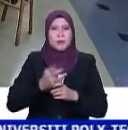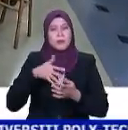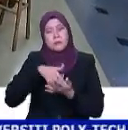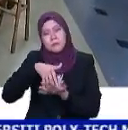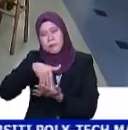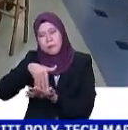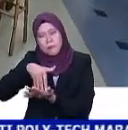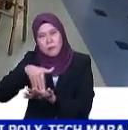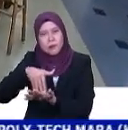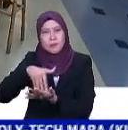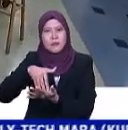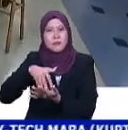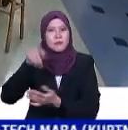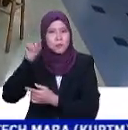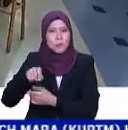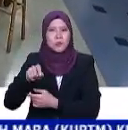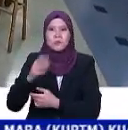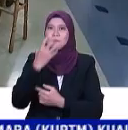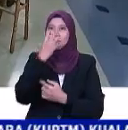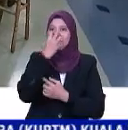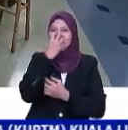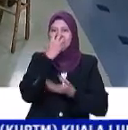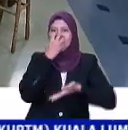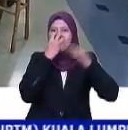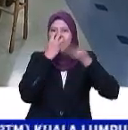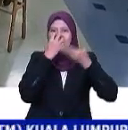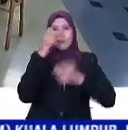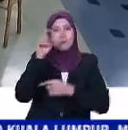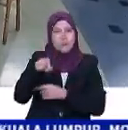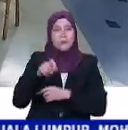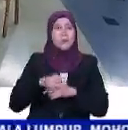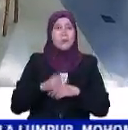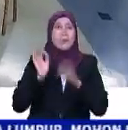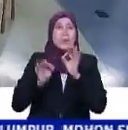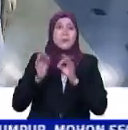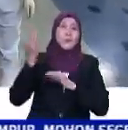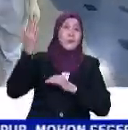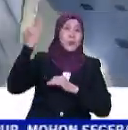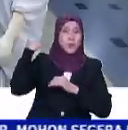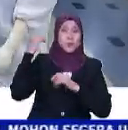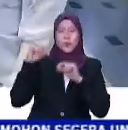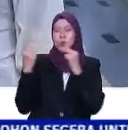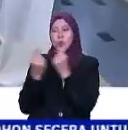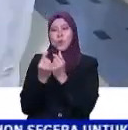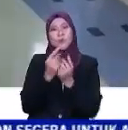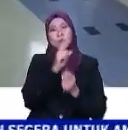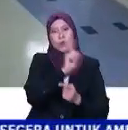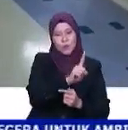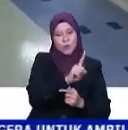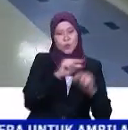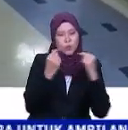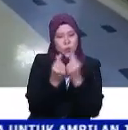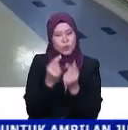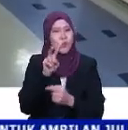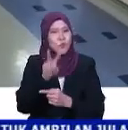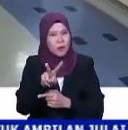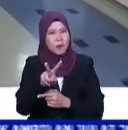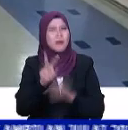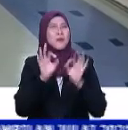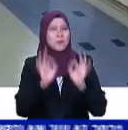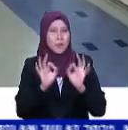lemah dan memerlukan rawatan oksigen ya. Berbanding dengan yang dulu, kalau dulu kita panggil kategori 1, kategori 2 tu ya